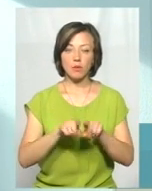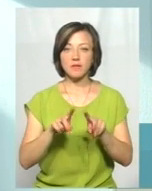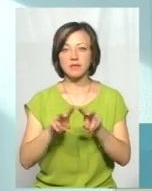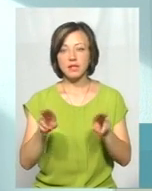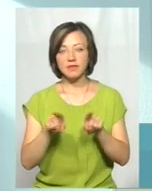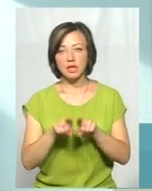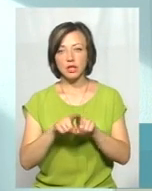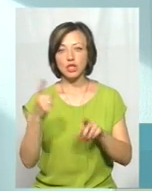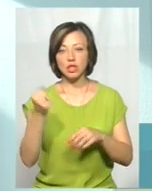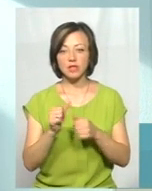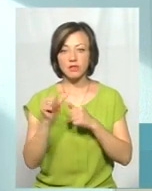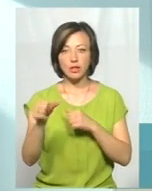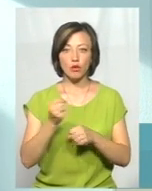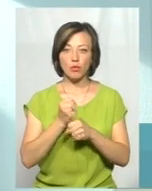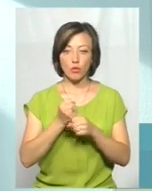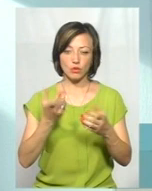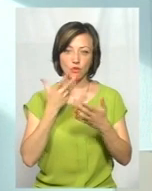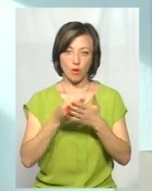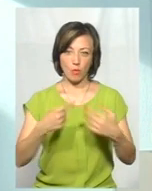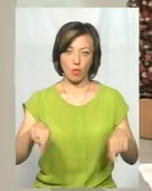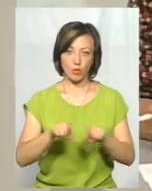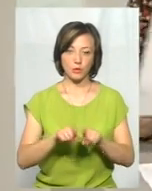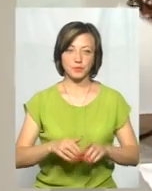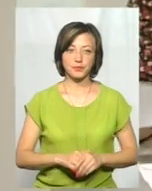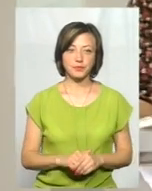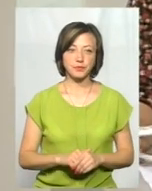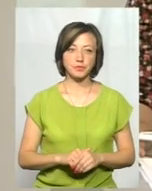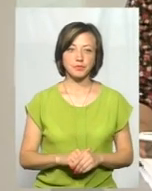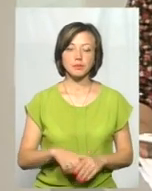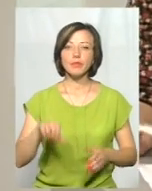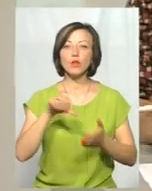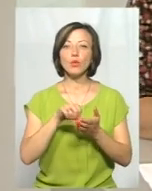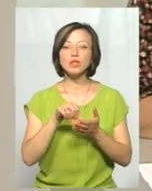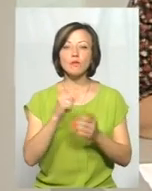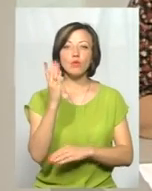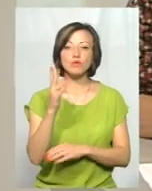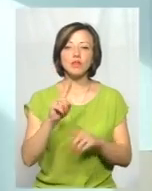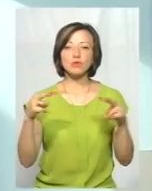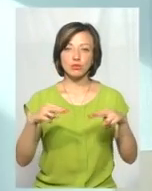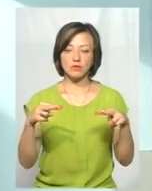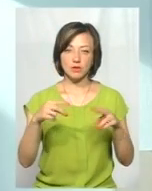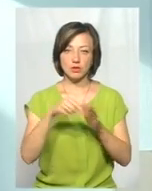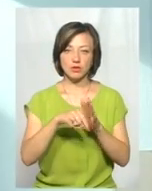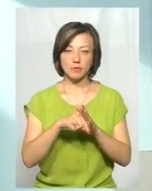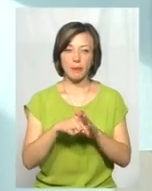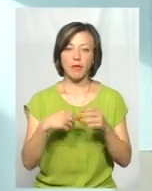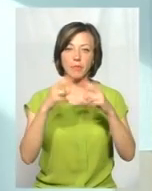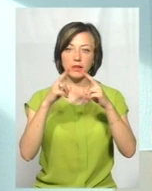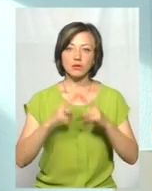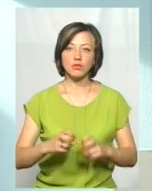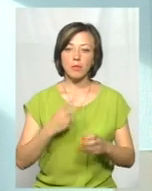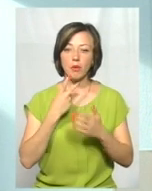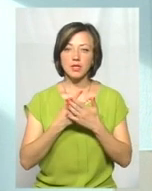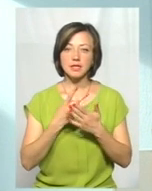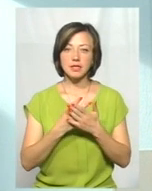це справді тиждень, виділений для роботи в окрузі. Участь у голосуваннях про що свідчить? Тут ми аналізували цей